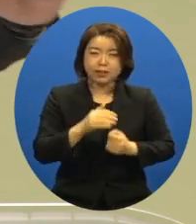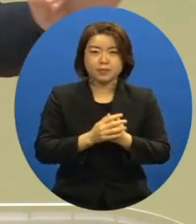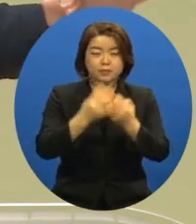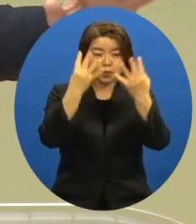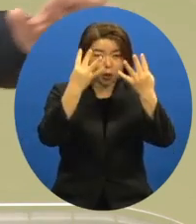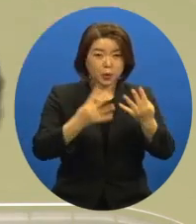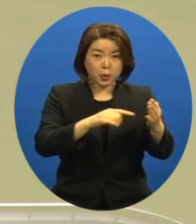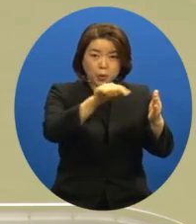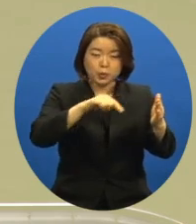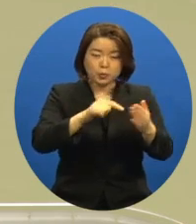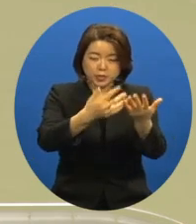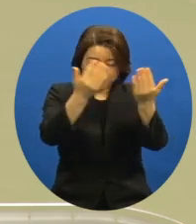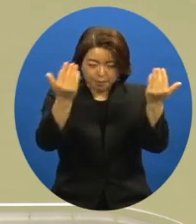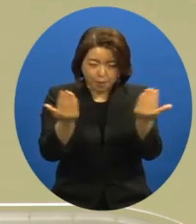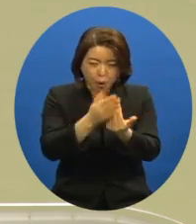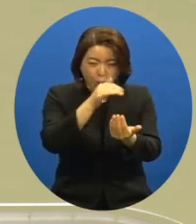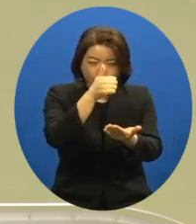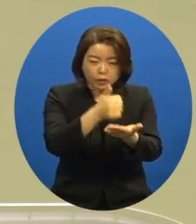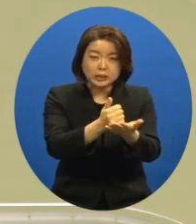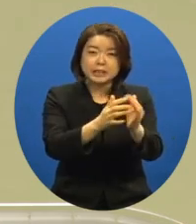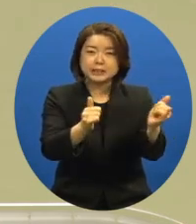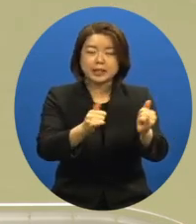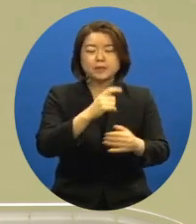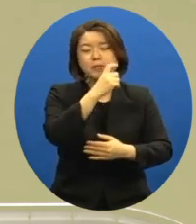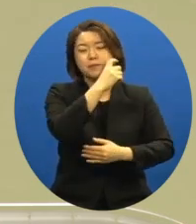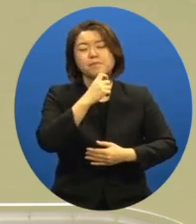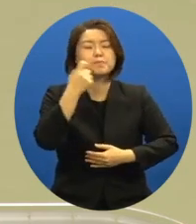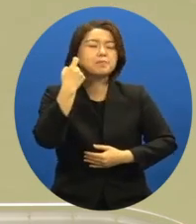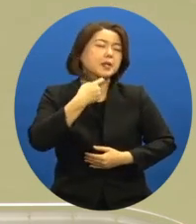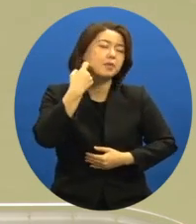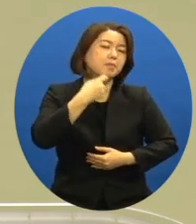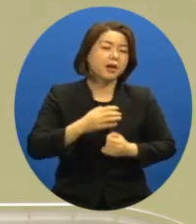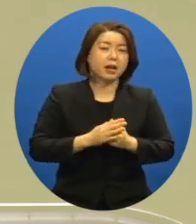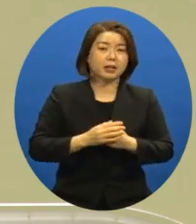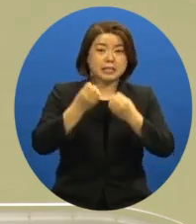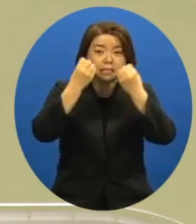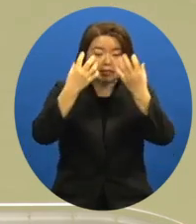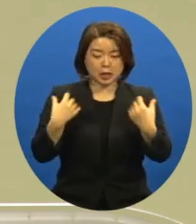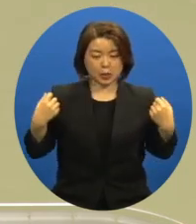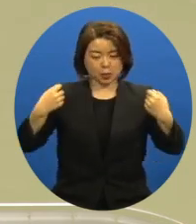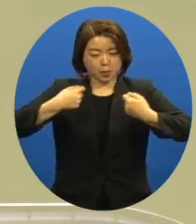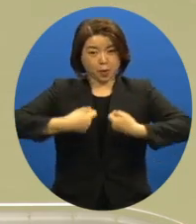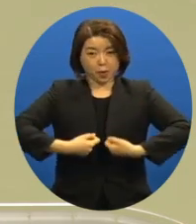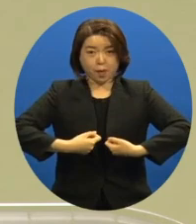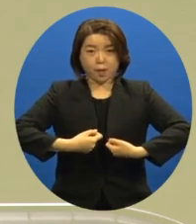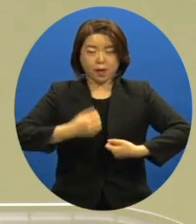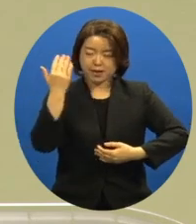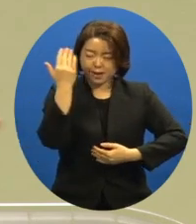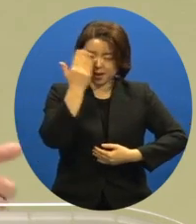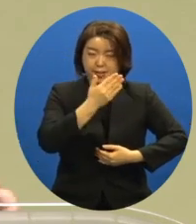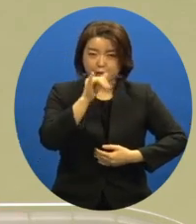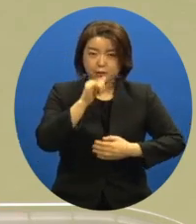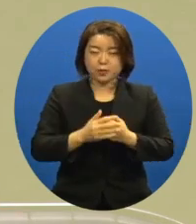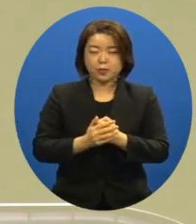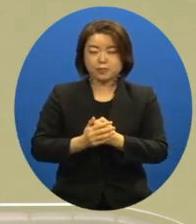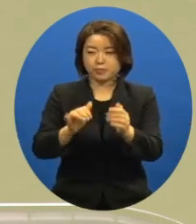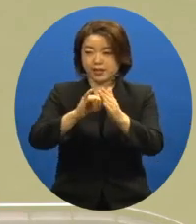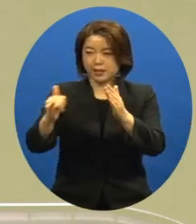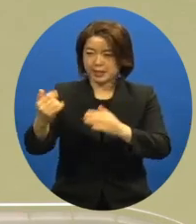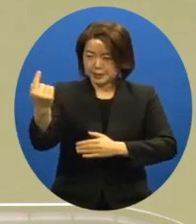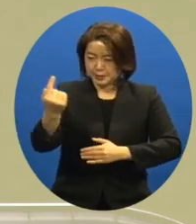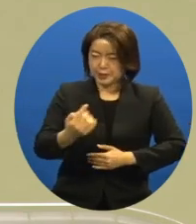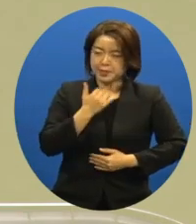있는 모든 죄수들이 다 면도를 하고 새로 온 옷을 입고 그리고 가족이 면회 오기를